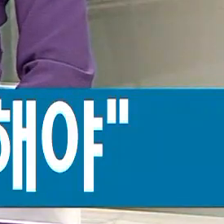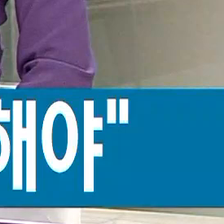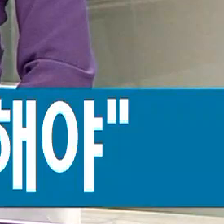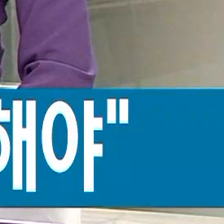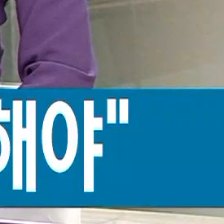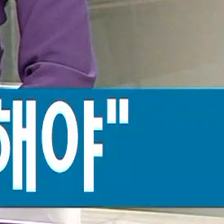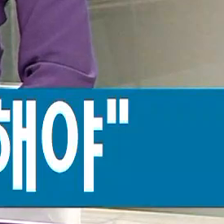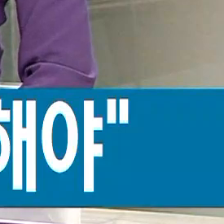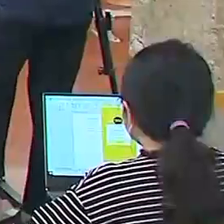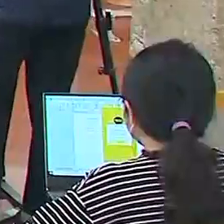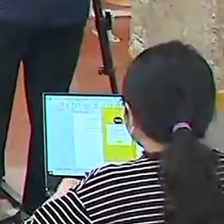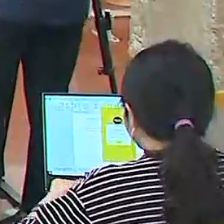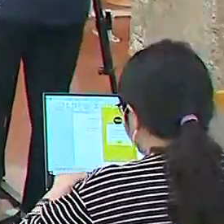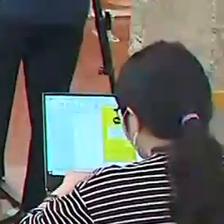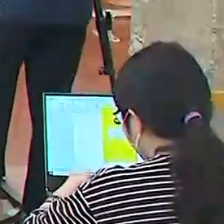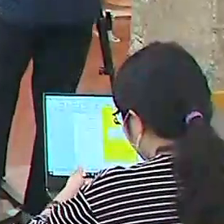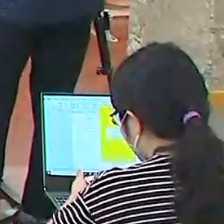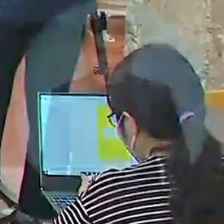전해드립니다.